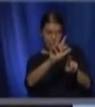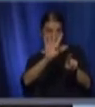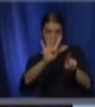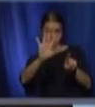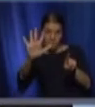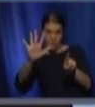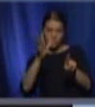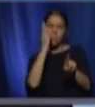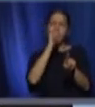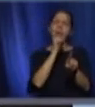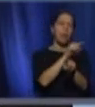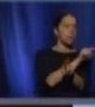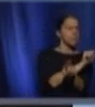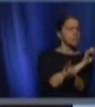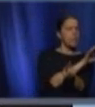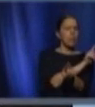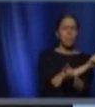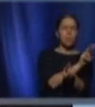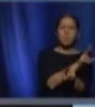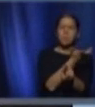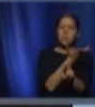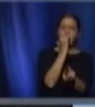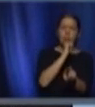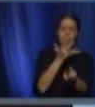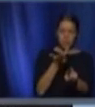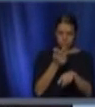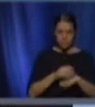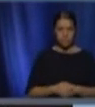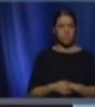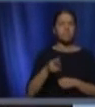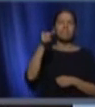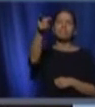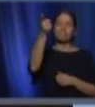Quand vous regardez les chiffres, réponse, quand vous regardez les chiffres,